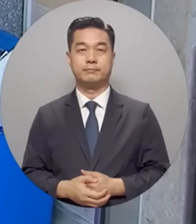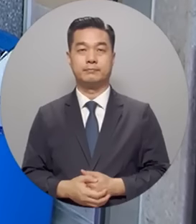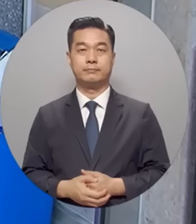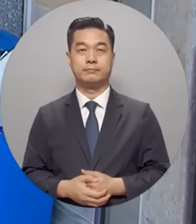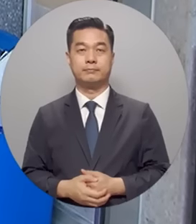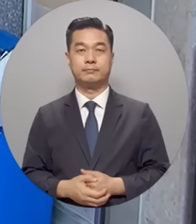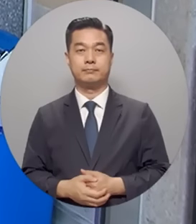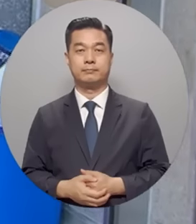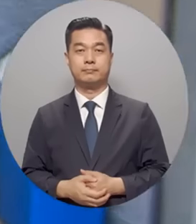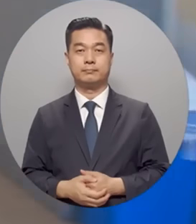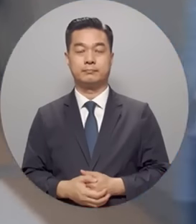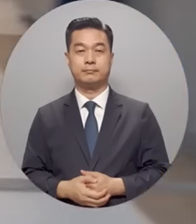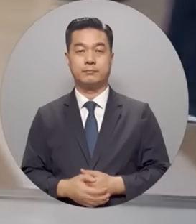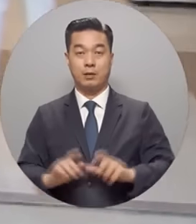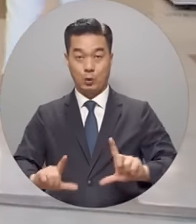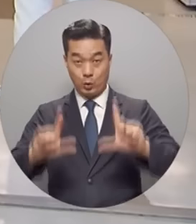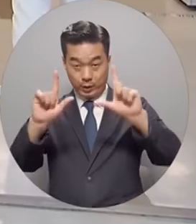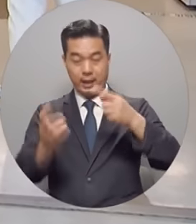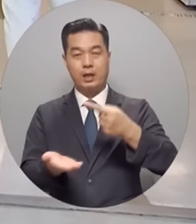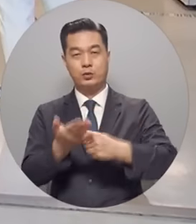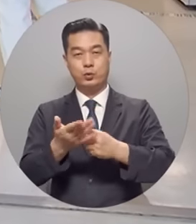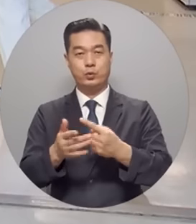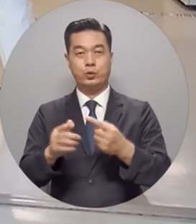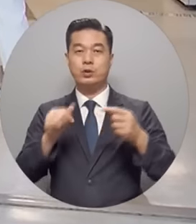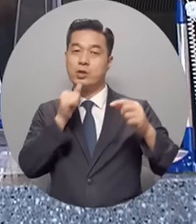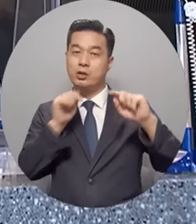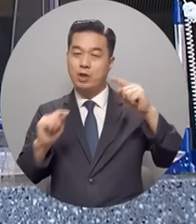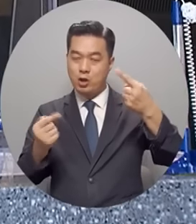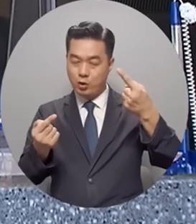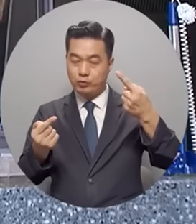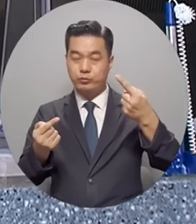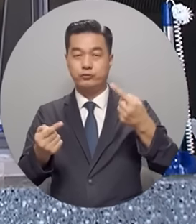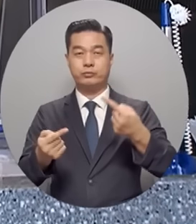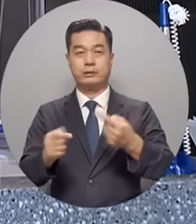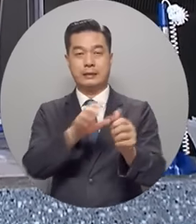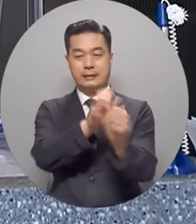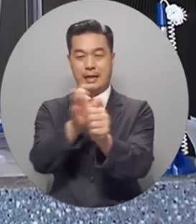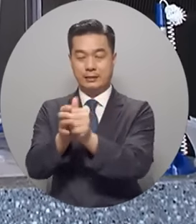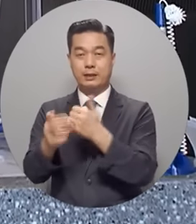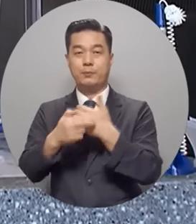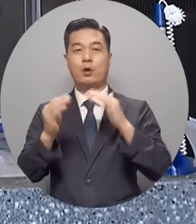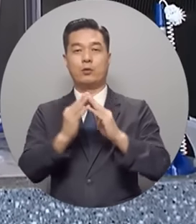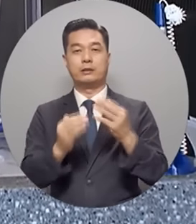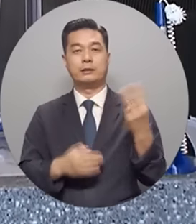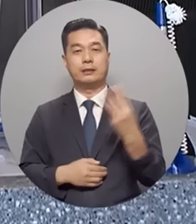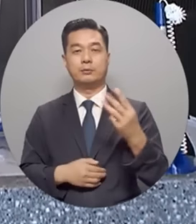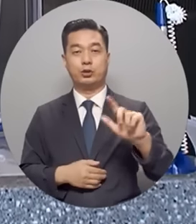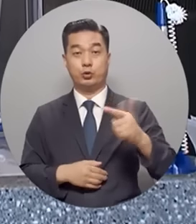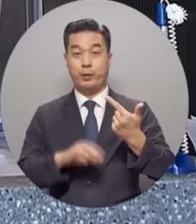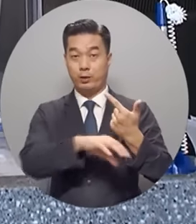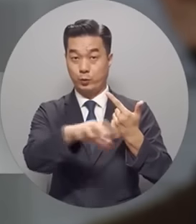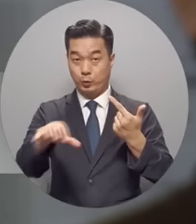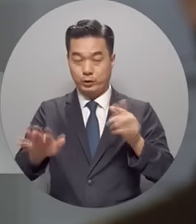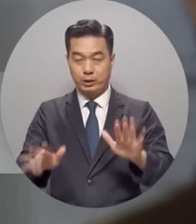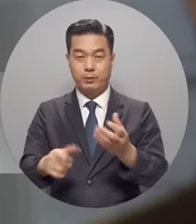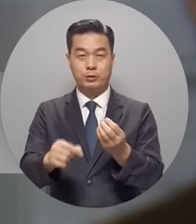기자입니다 올초 설연휴 문을 열었던 당직 병의원은 3600